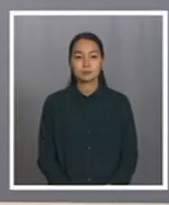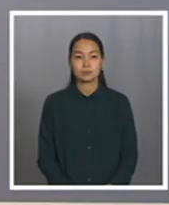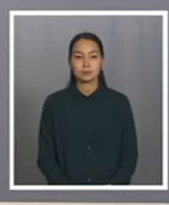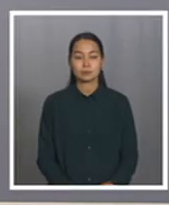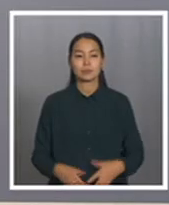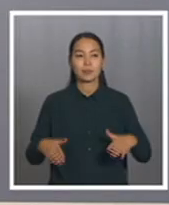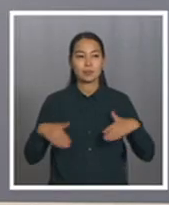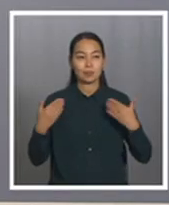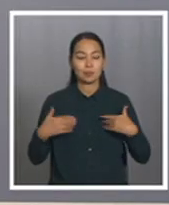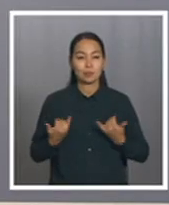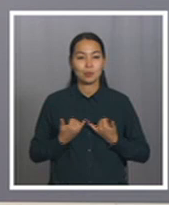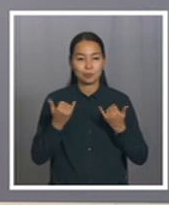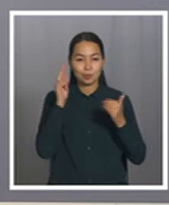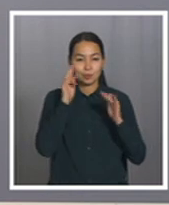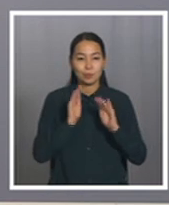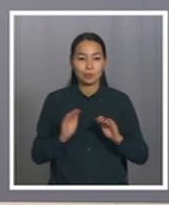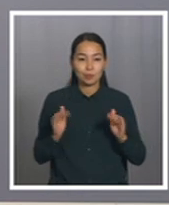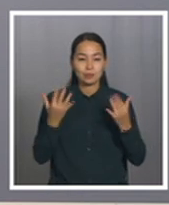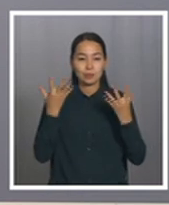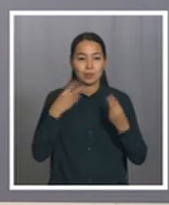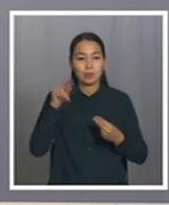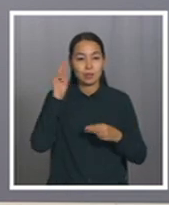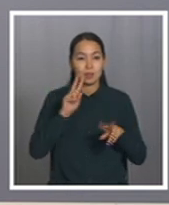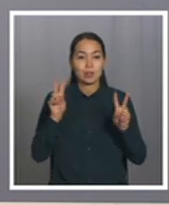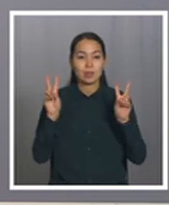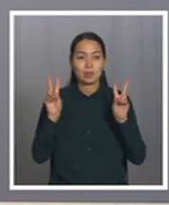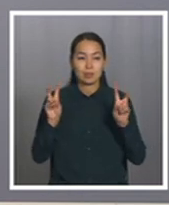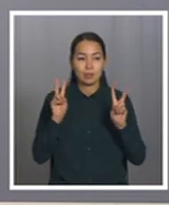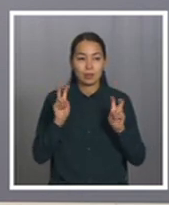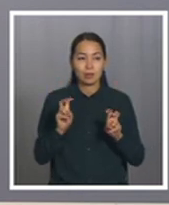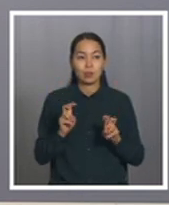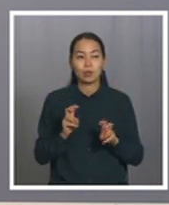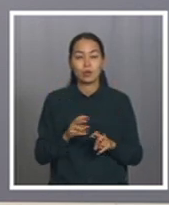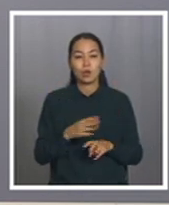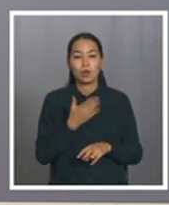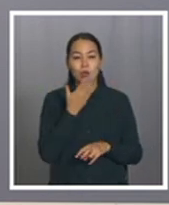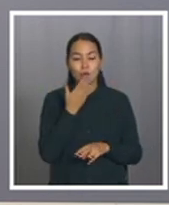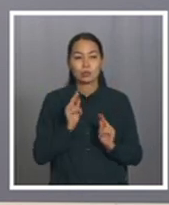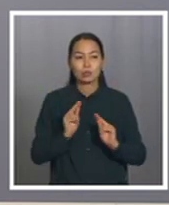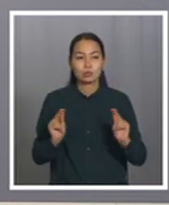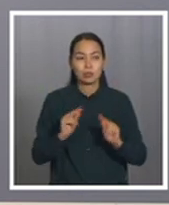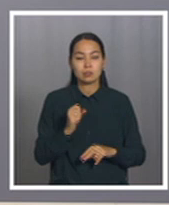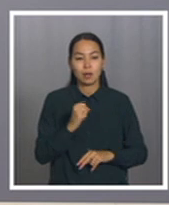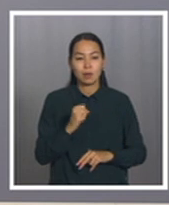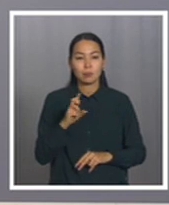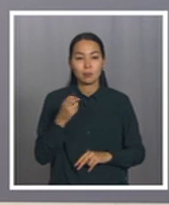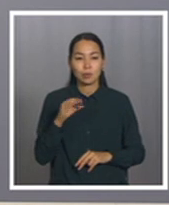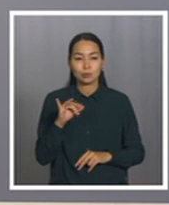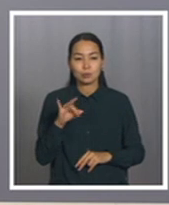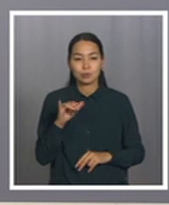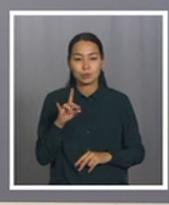Сәлеметсіздер ме, құрметті оқушылар, бүгінгі сабағымыздың тақырыбы ұлт ұстазы Ахмет Байтұрсынұлы. Бүгінгі